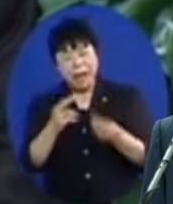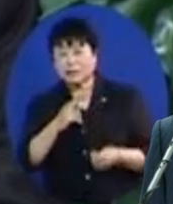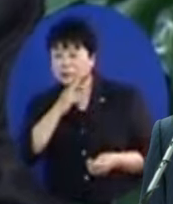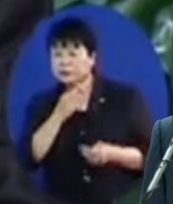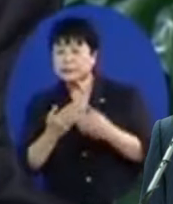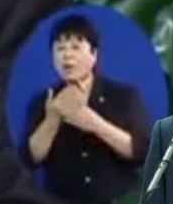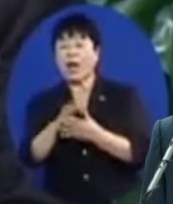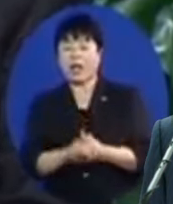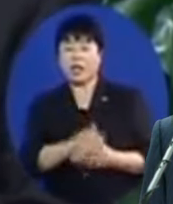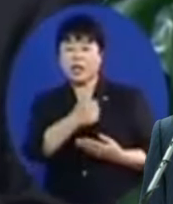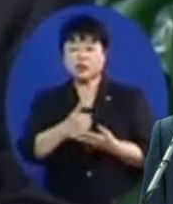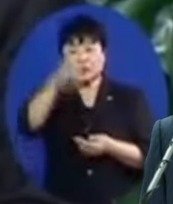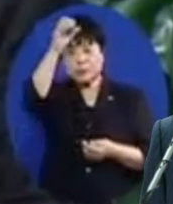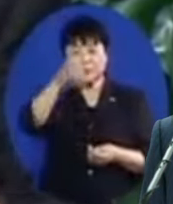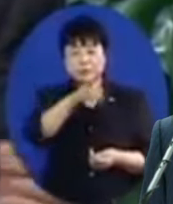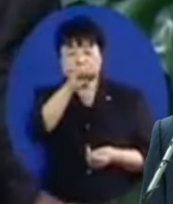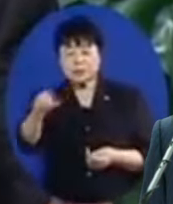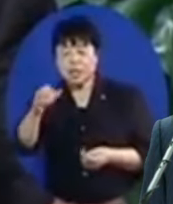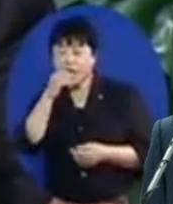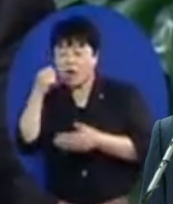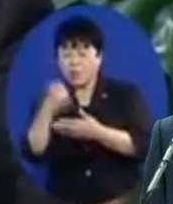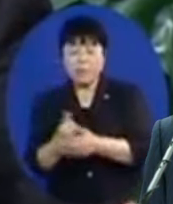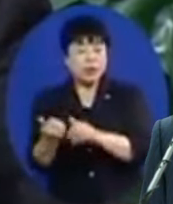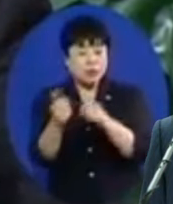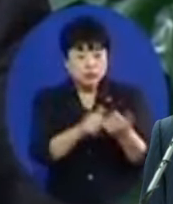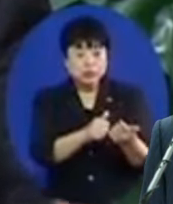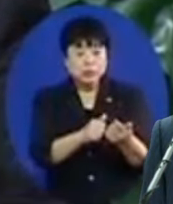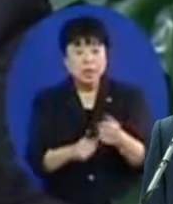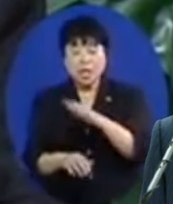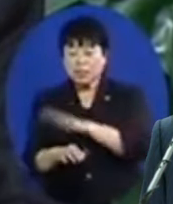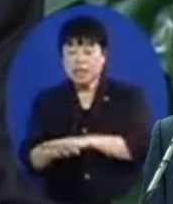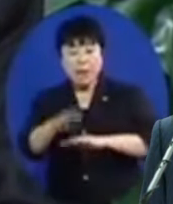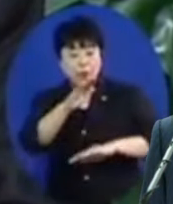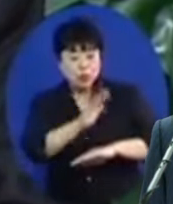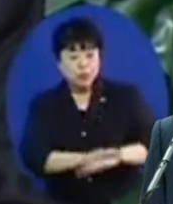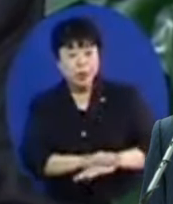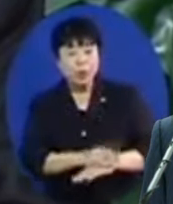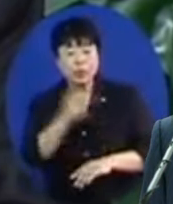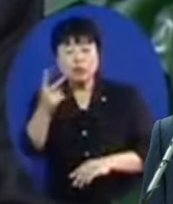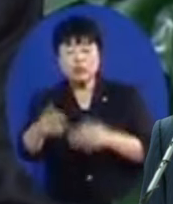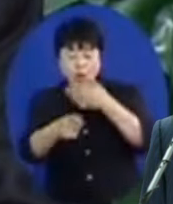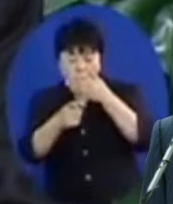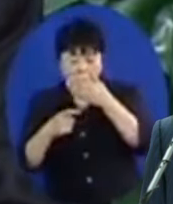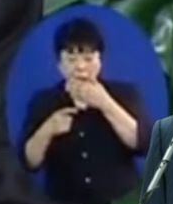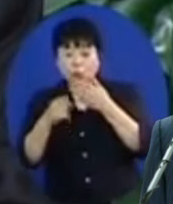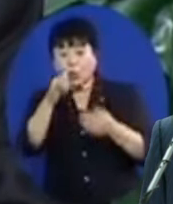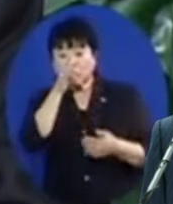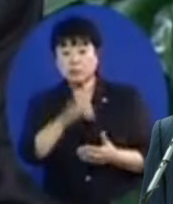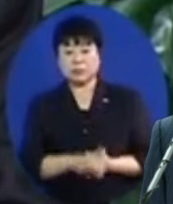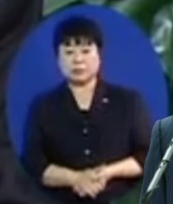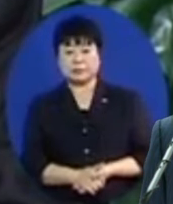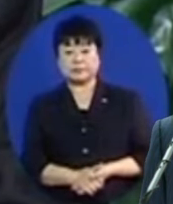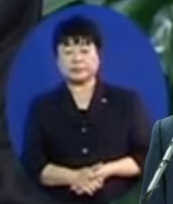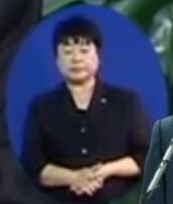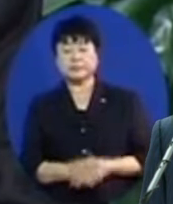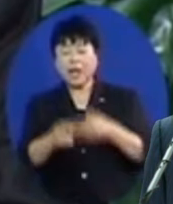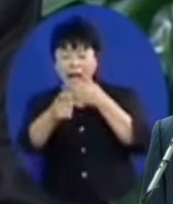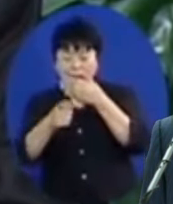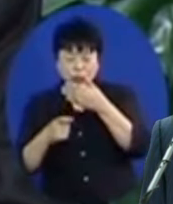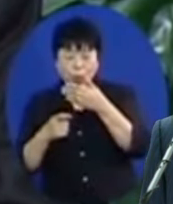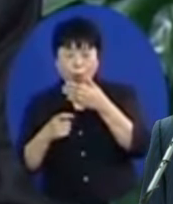것입니다. 주님이 십자가에 못 박혀 죽으실 때 좌우에 두 사람이 십자가에 못 박혔는데 그들은